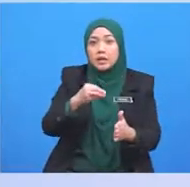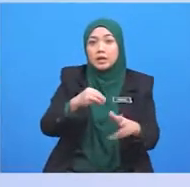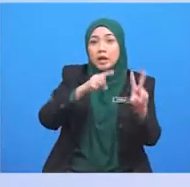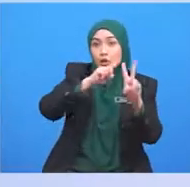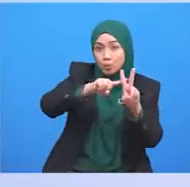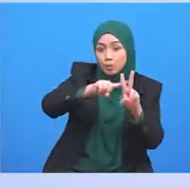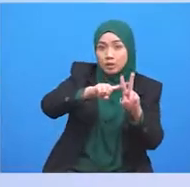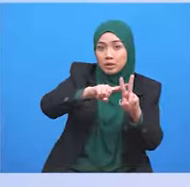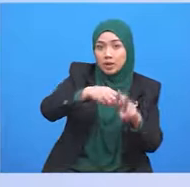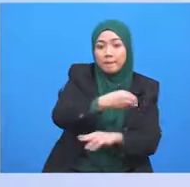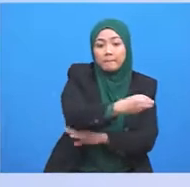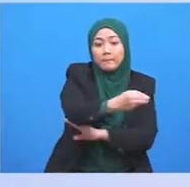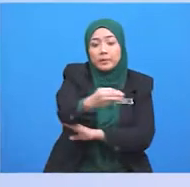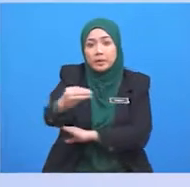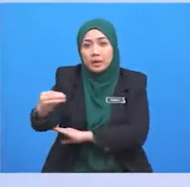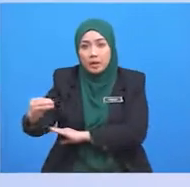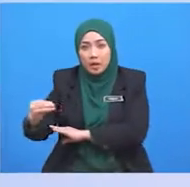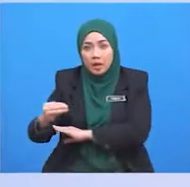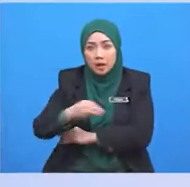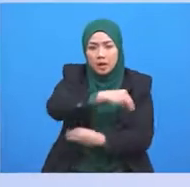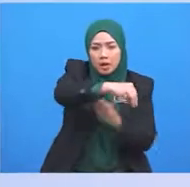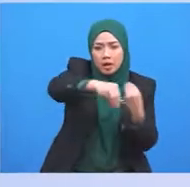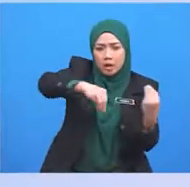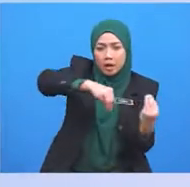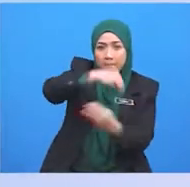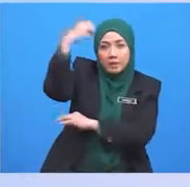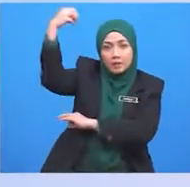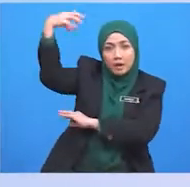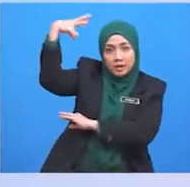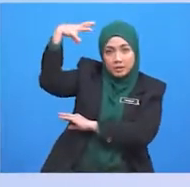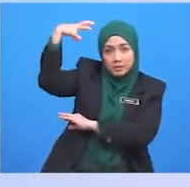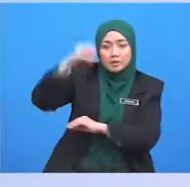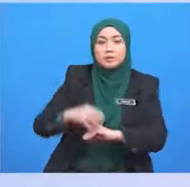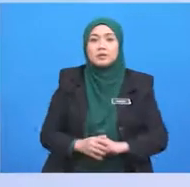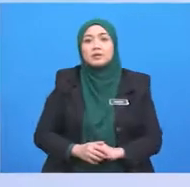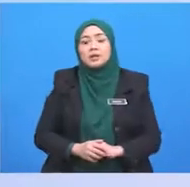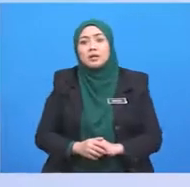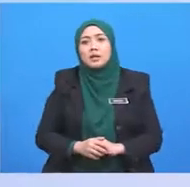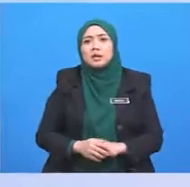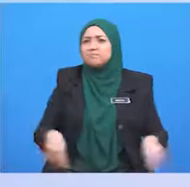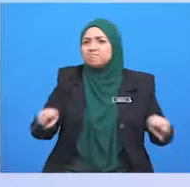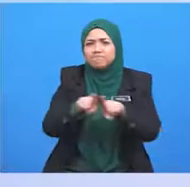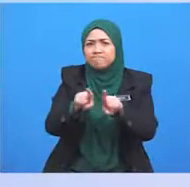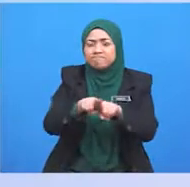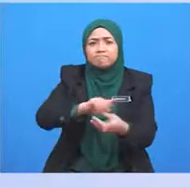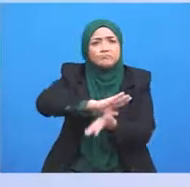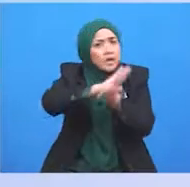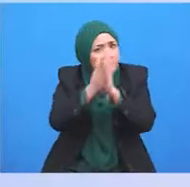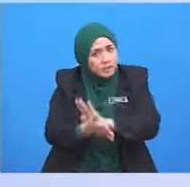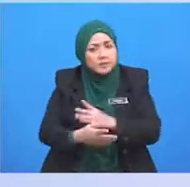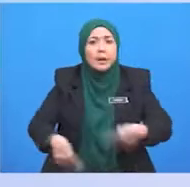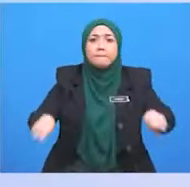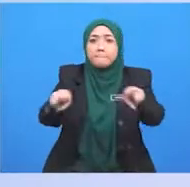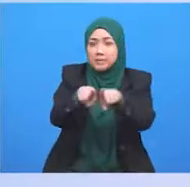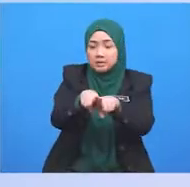peredaran bumi mengelilingi matahari. Kedua-duanya berlaku secara serentak. Ini bermaksud